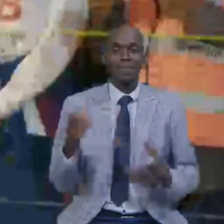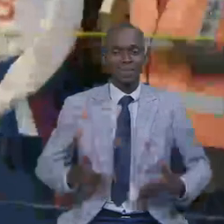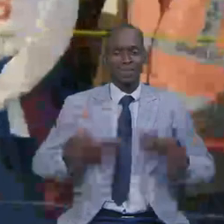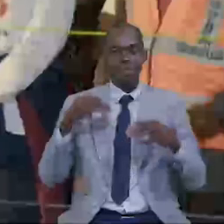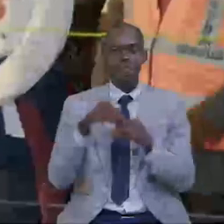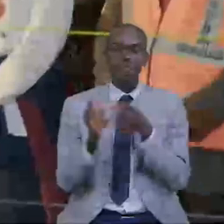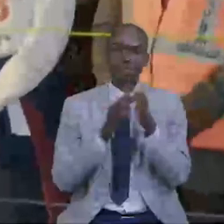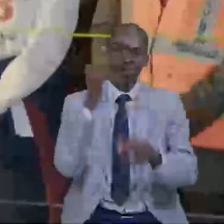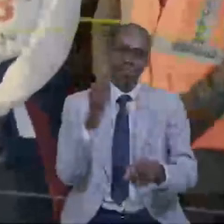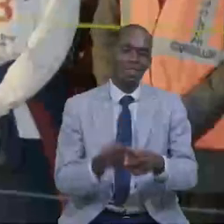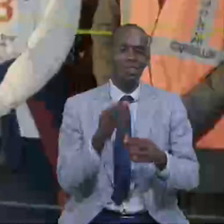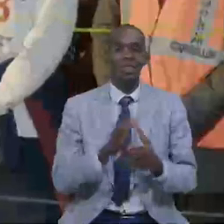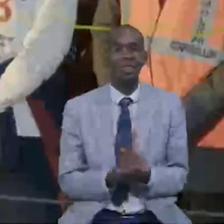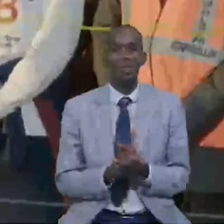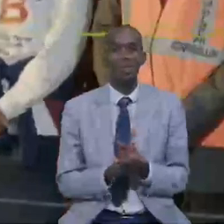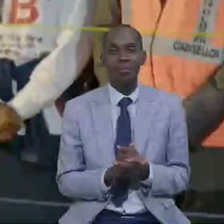une vie additionnelle